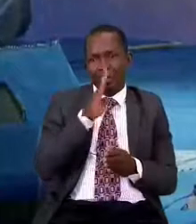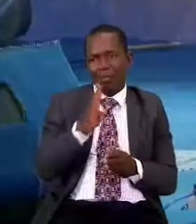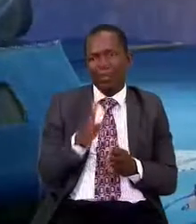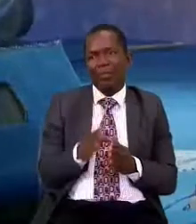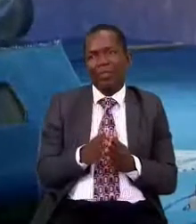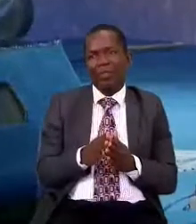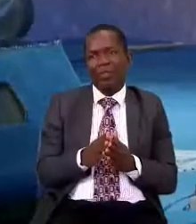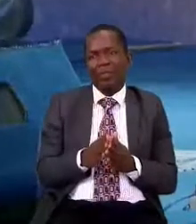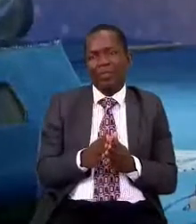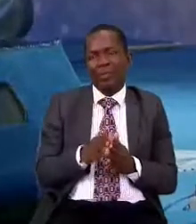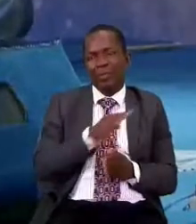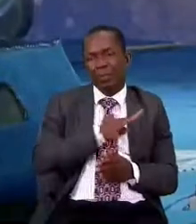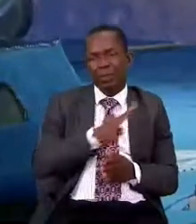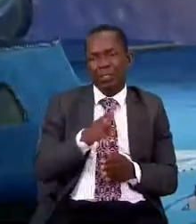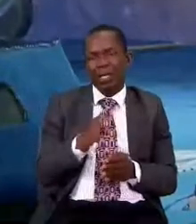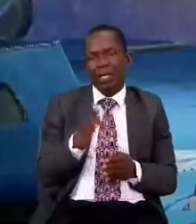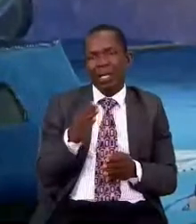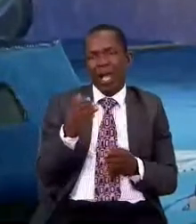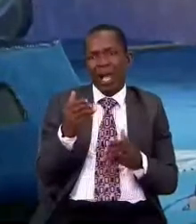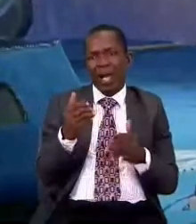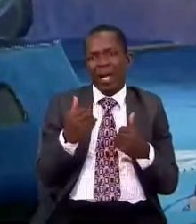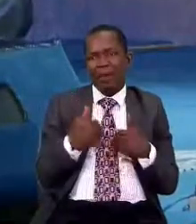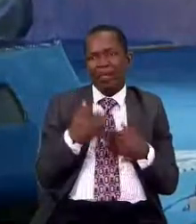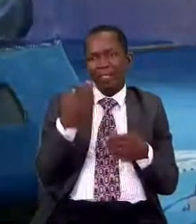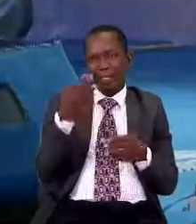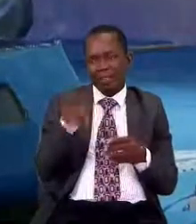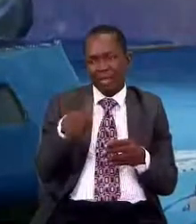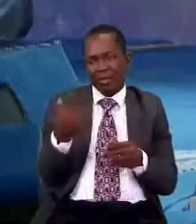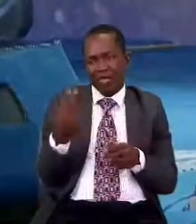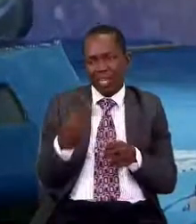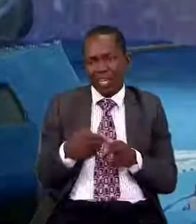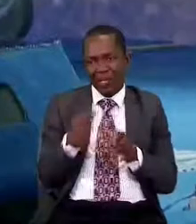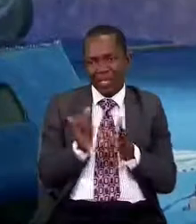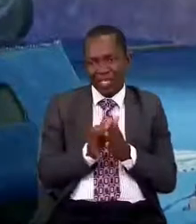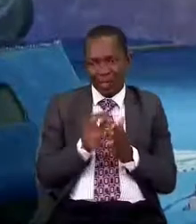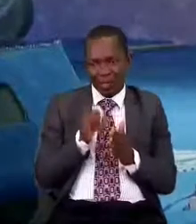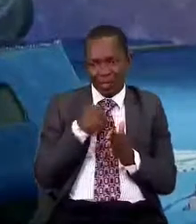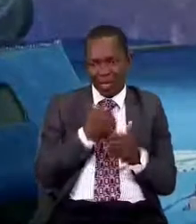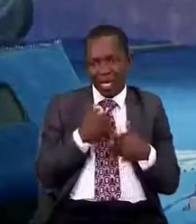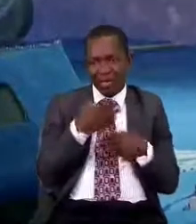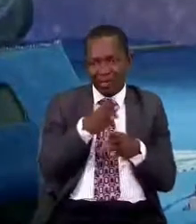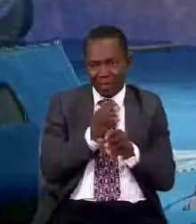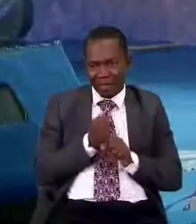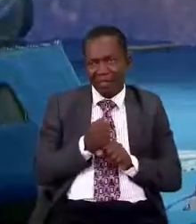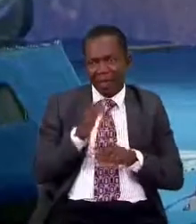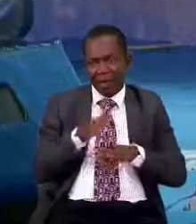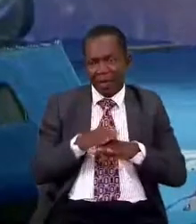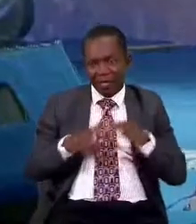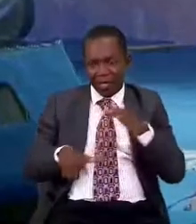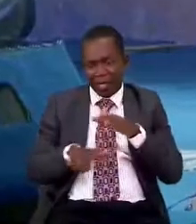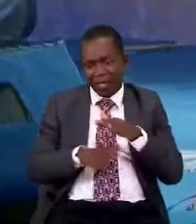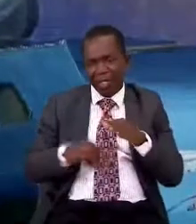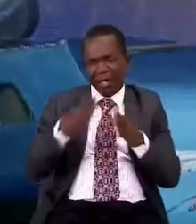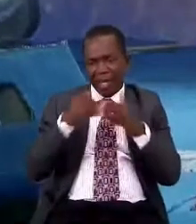ne nous est donné sous le ciel par lequel nous devions être sauvés, par lequel nous puissions aller au